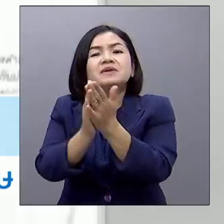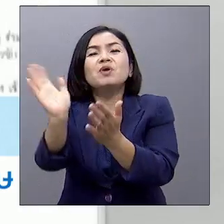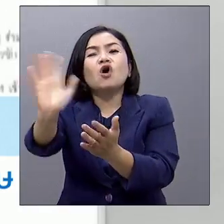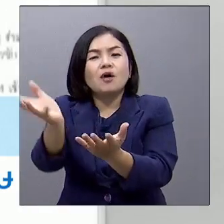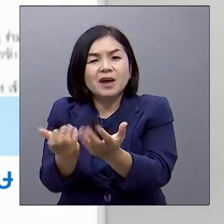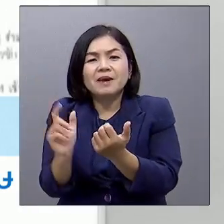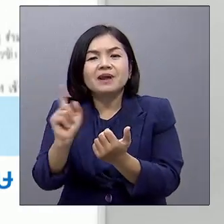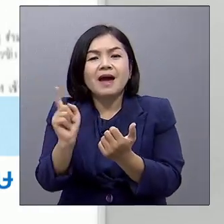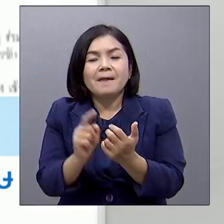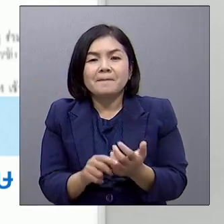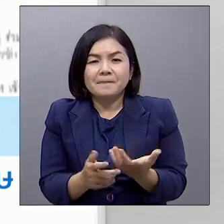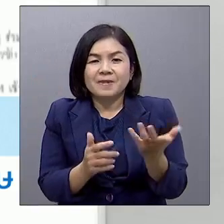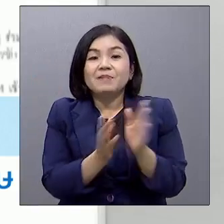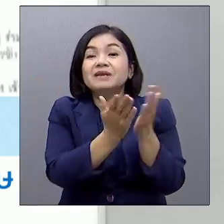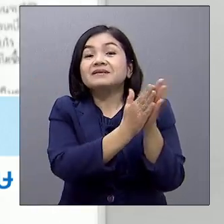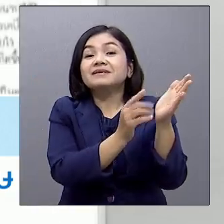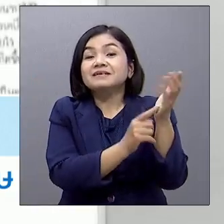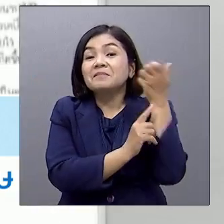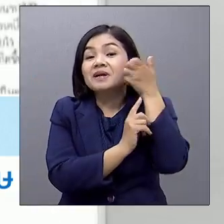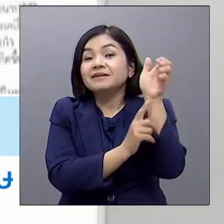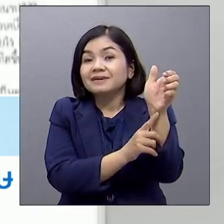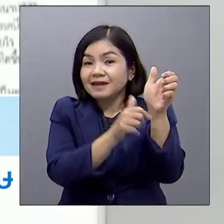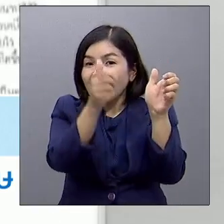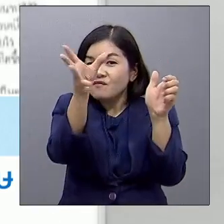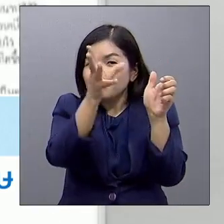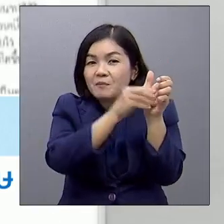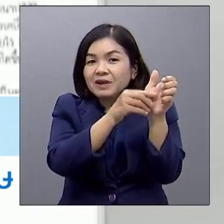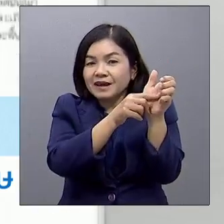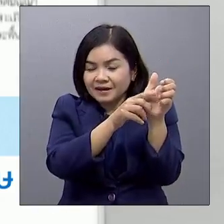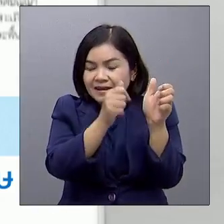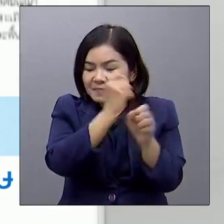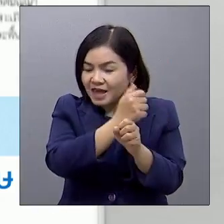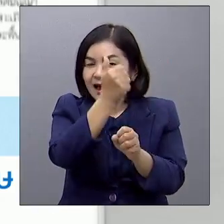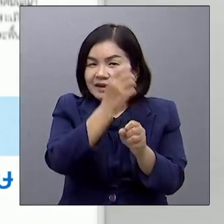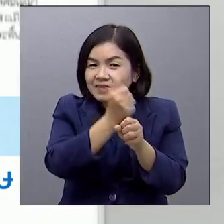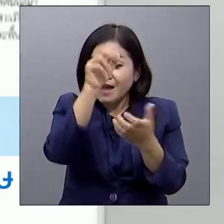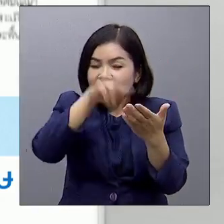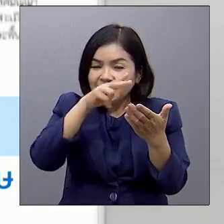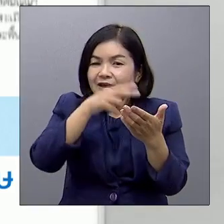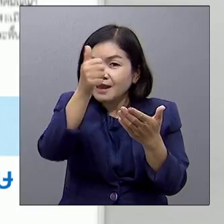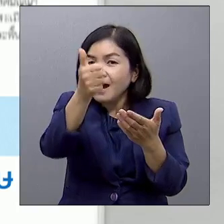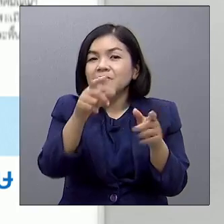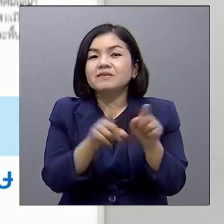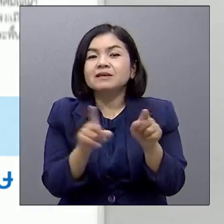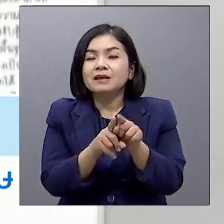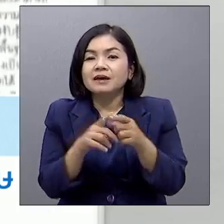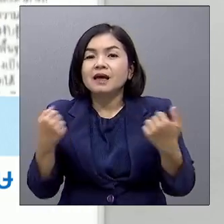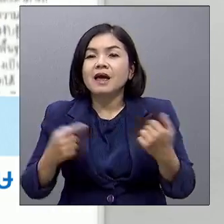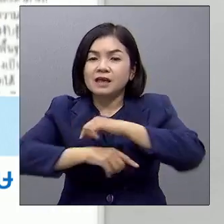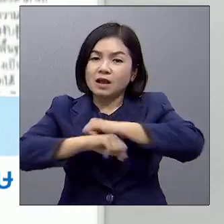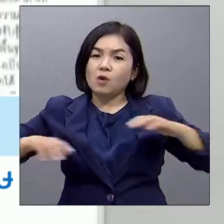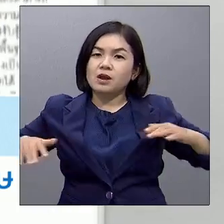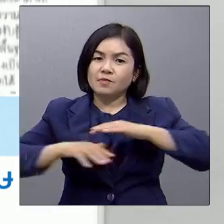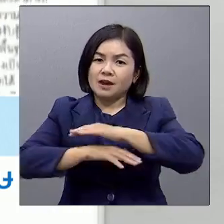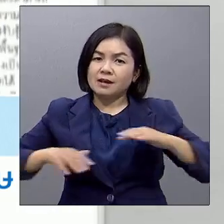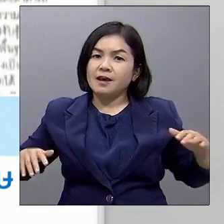้วเป็น e-book ได้เลยโหลดได้เลยนะคะคผชมสนใจกสามารทจะหลด E-book ได้เพระวจรๆแล้วเรื่องของการขยับขยืนร